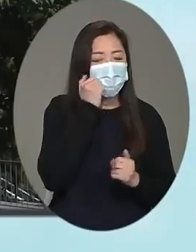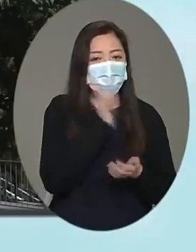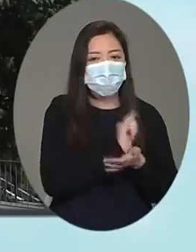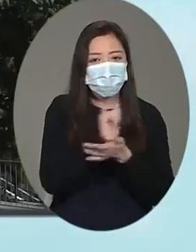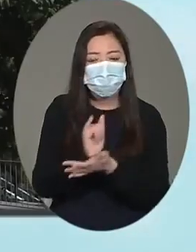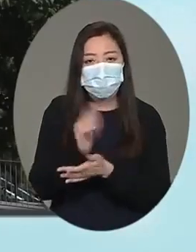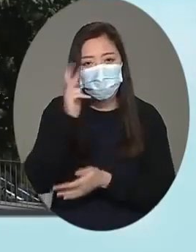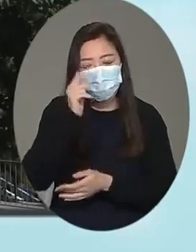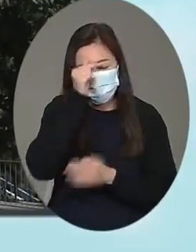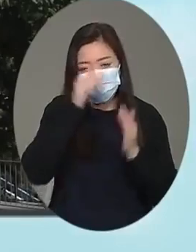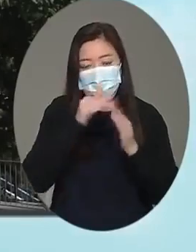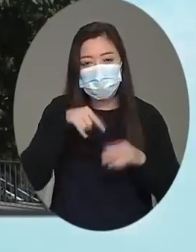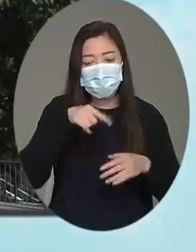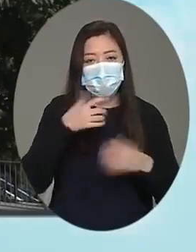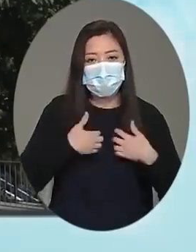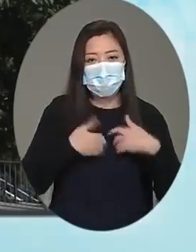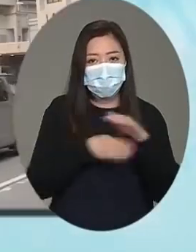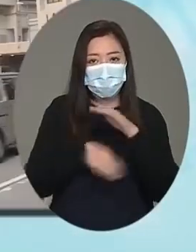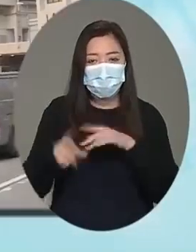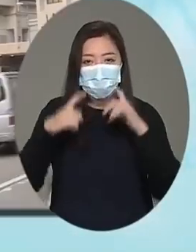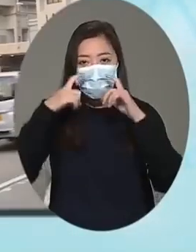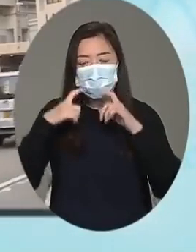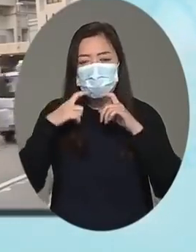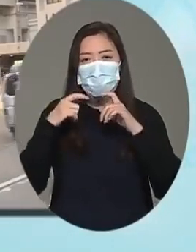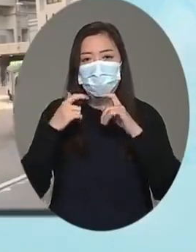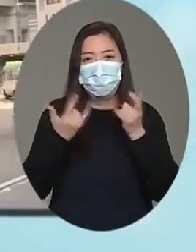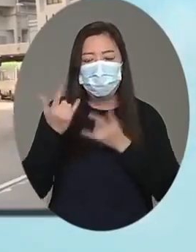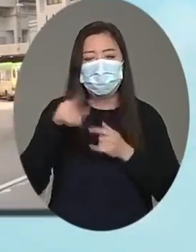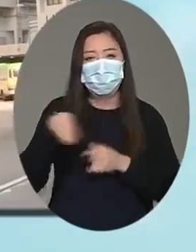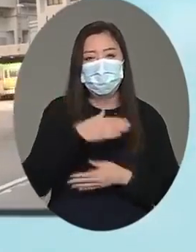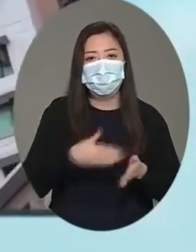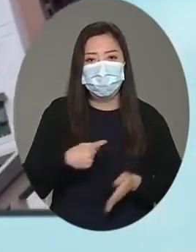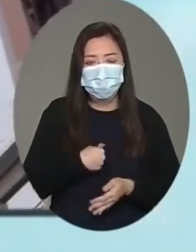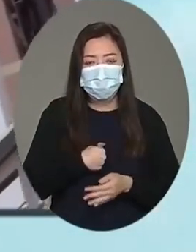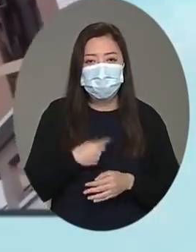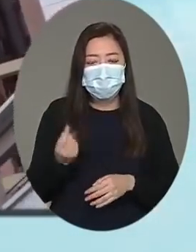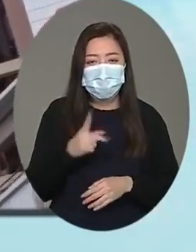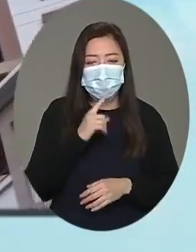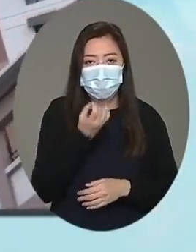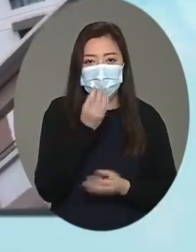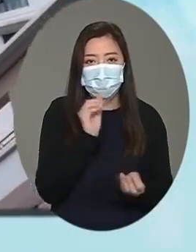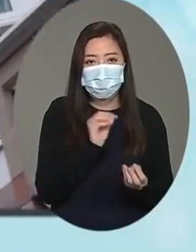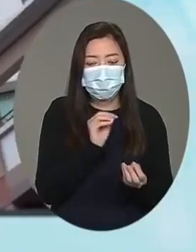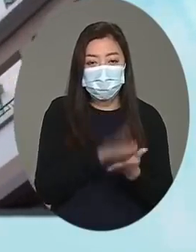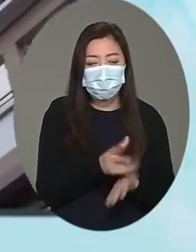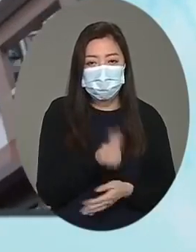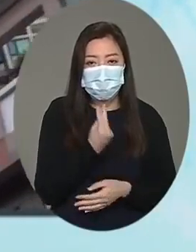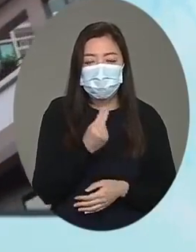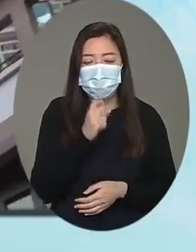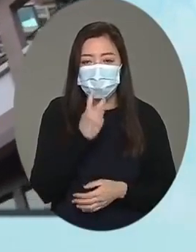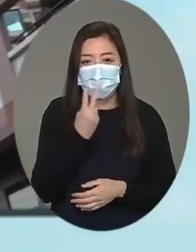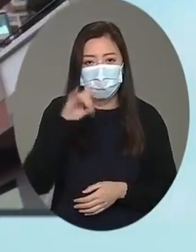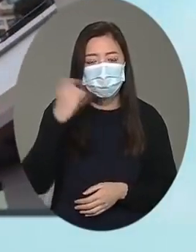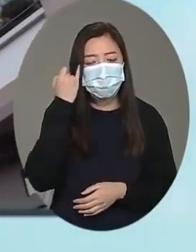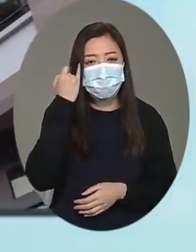急症室同一病区的男病人因为没有戴好口罩，亦都要隔离检疫。七宗本地确诊，有两宗未找到源